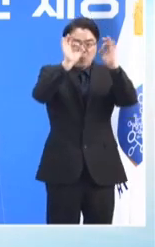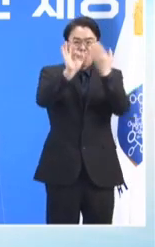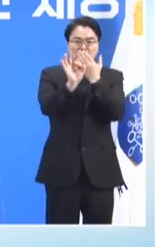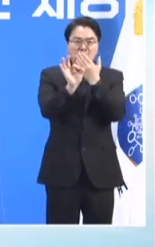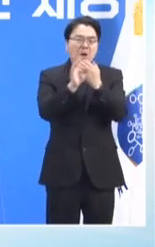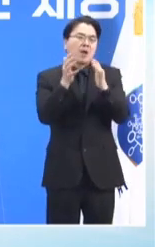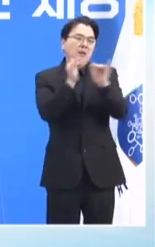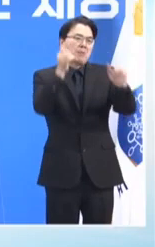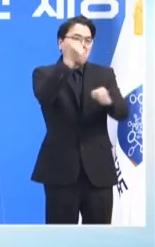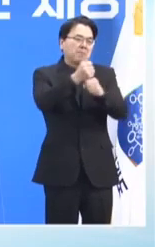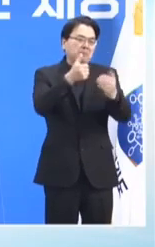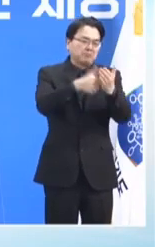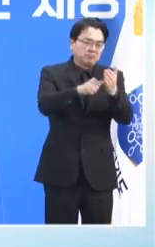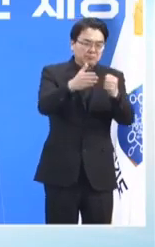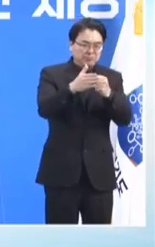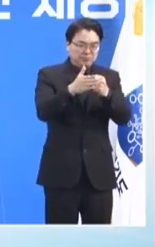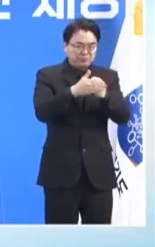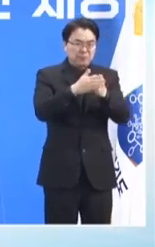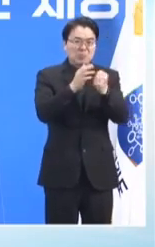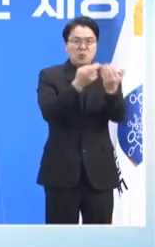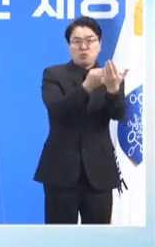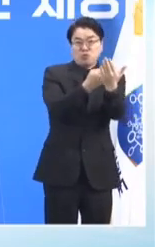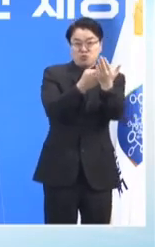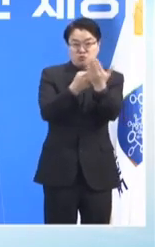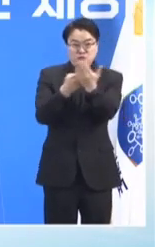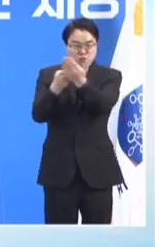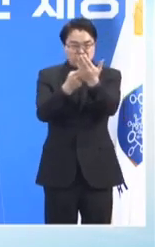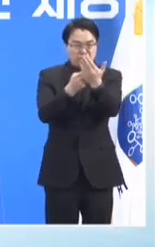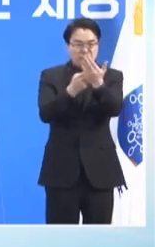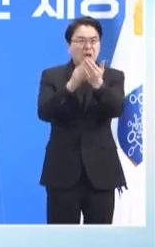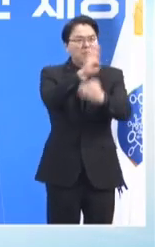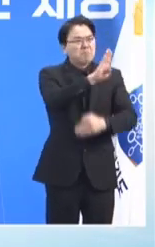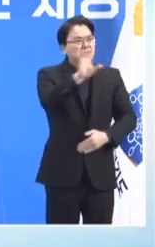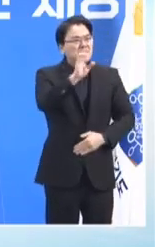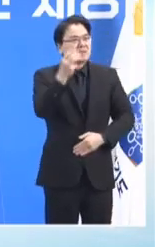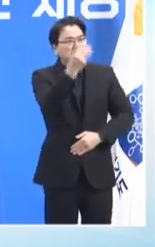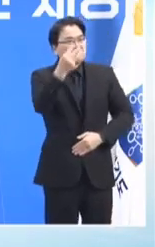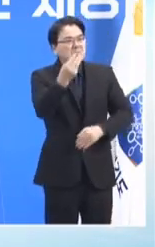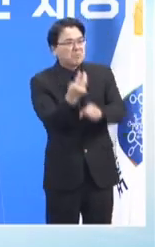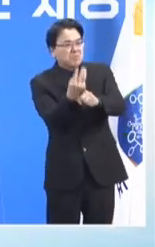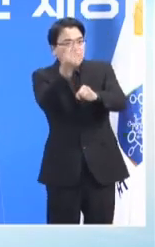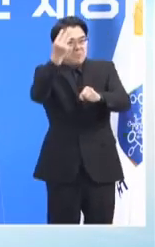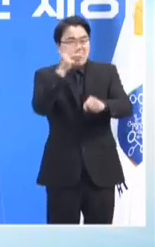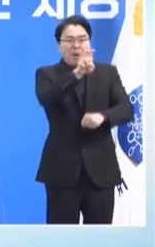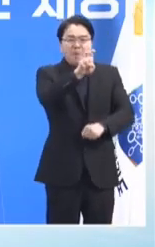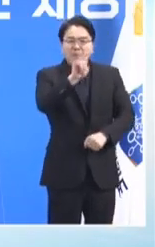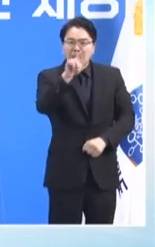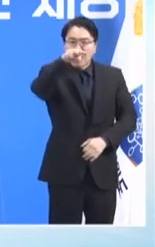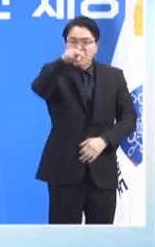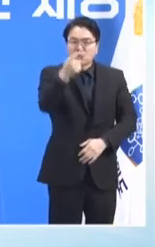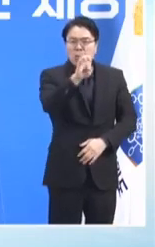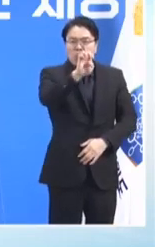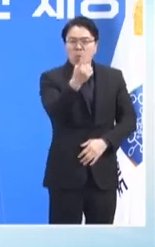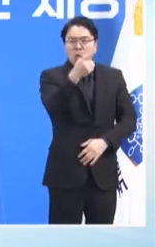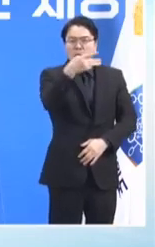인공 구조물에 널리 사용되는 유리는 기원전 3000년경 메소포타미아에서 사용하기